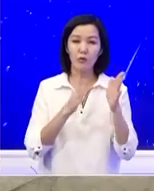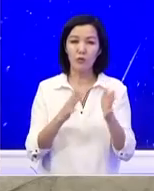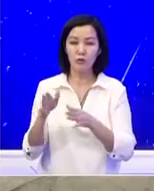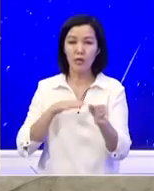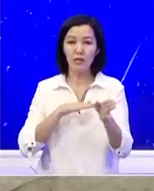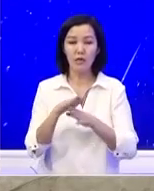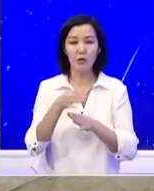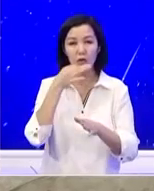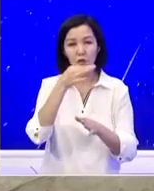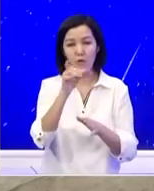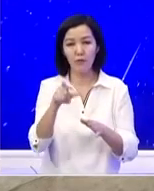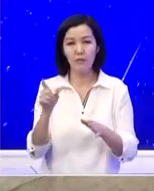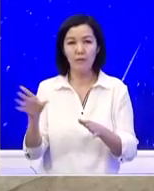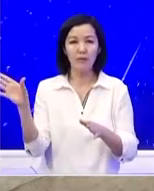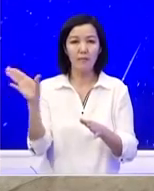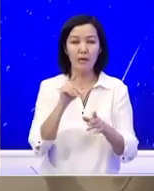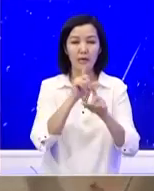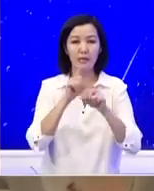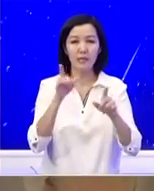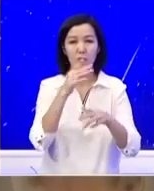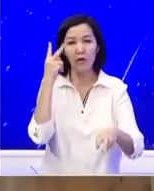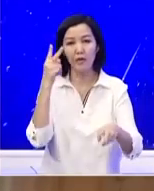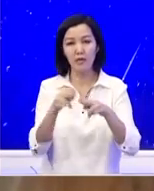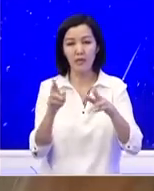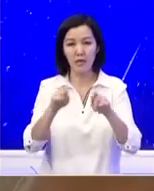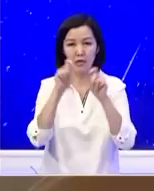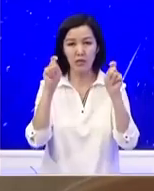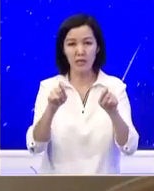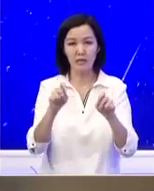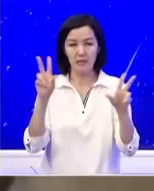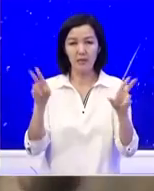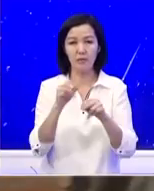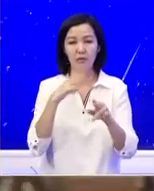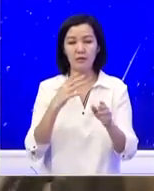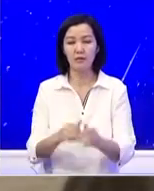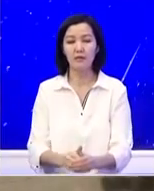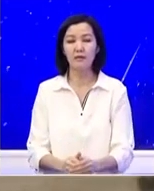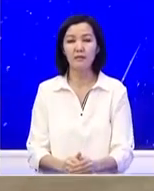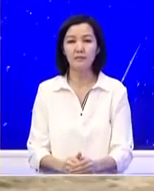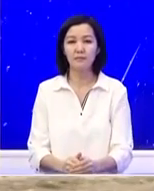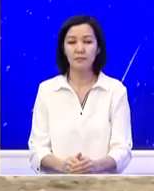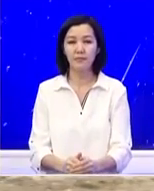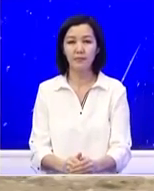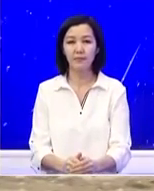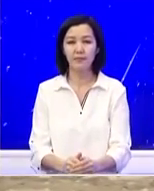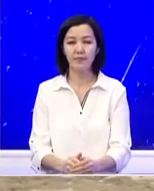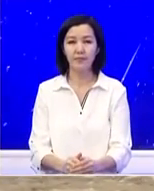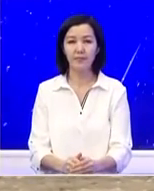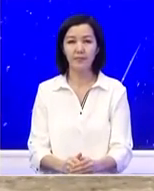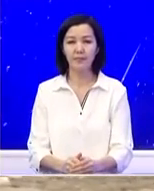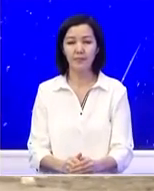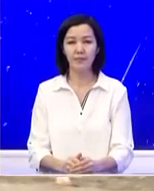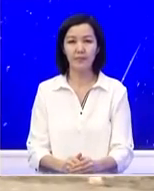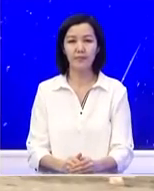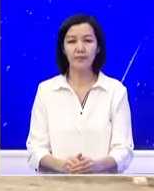атқарылуда. Жауапты мамандар барлық нысан уақытылы қолданысқа беріледі дейді. Әмина Құдайберген, Евгения Присяжная, Абылай